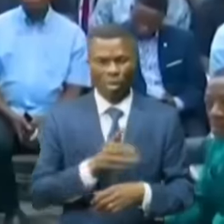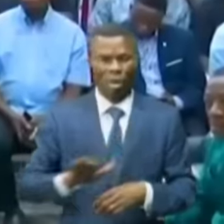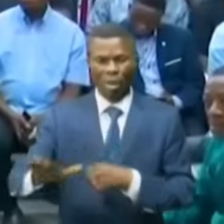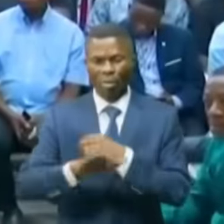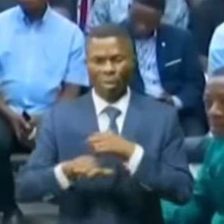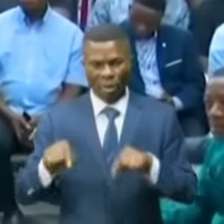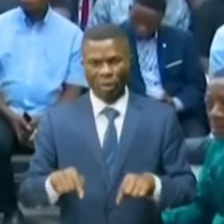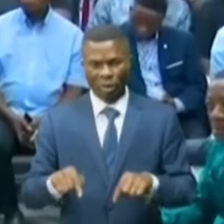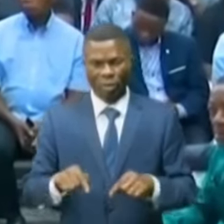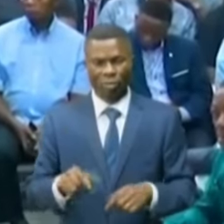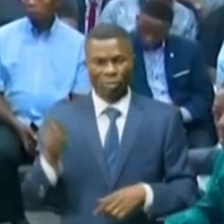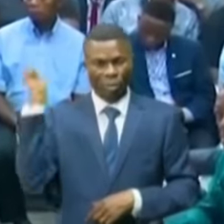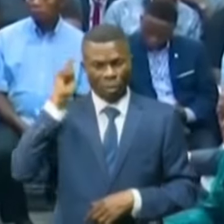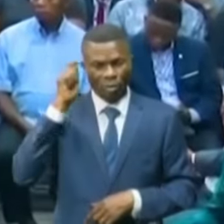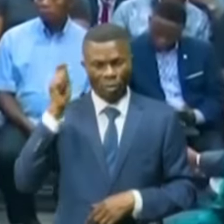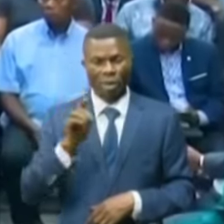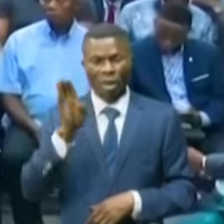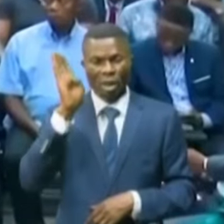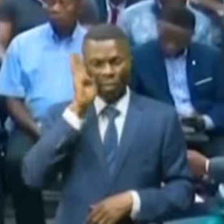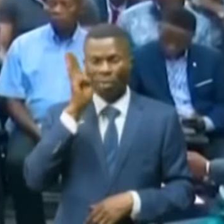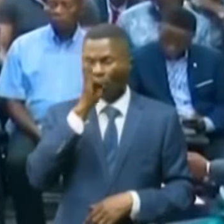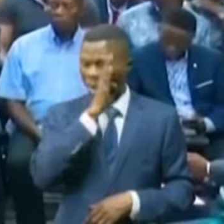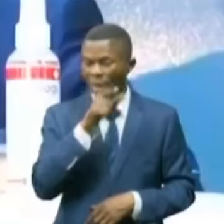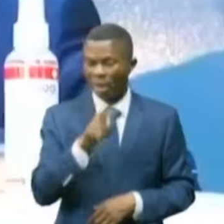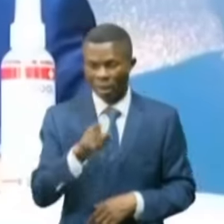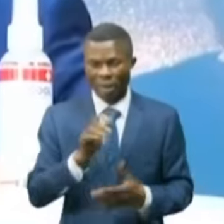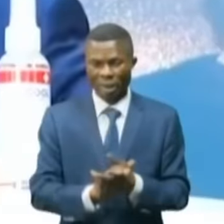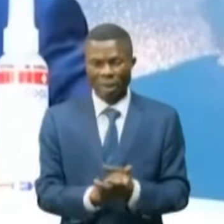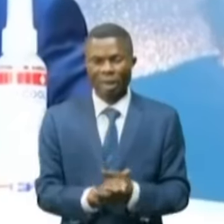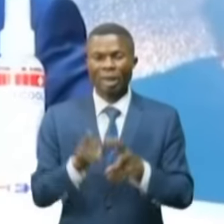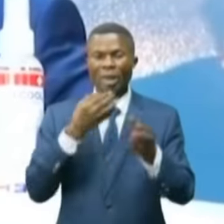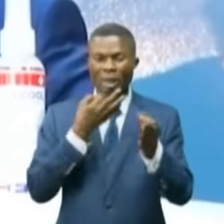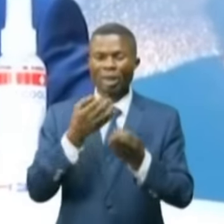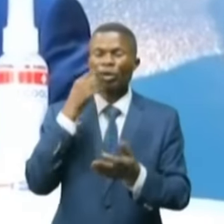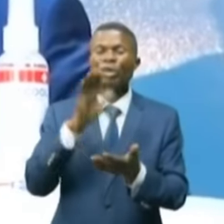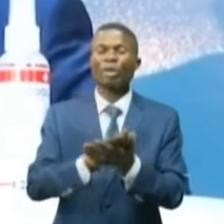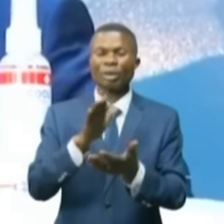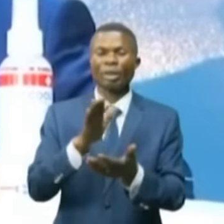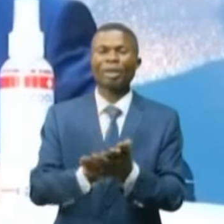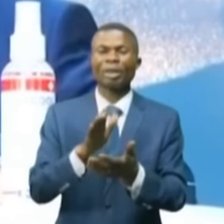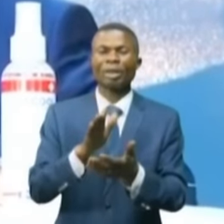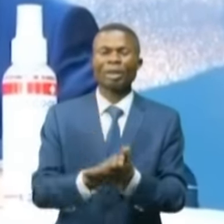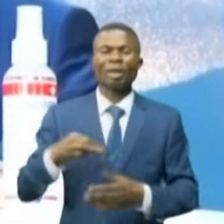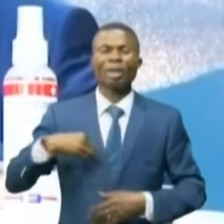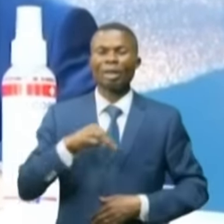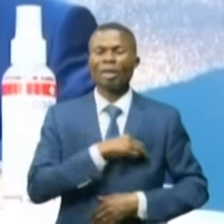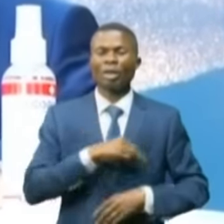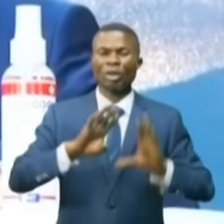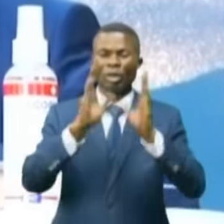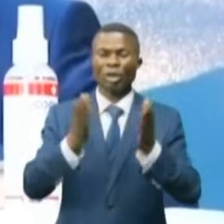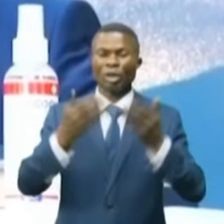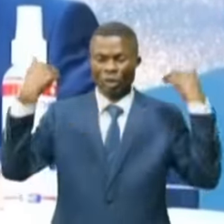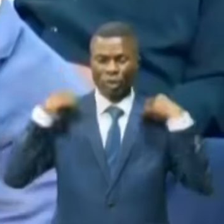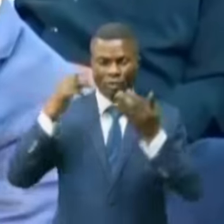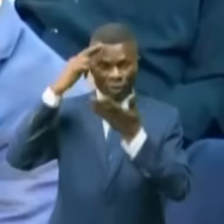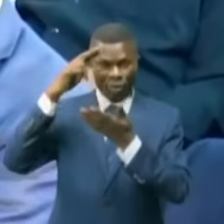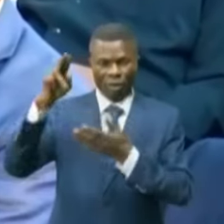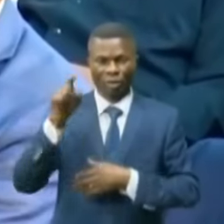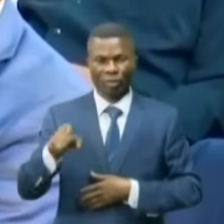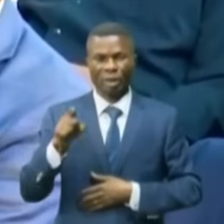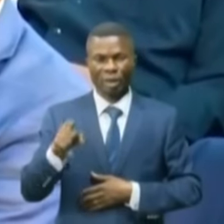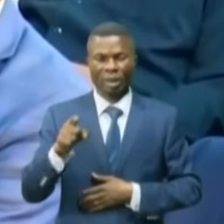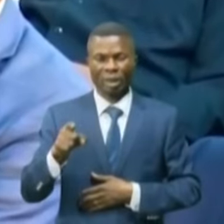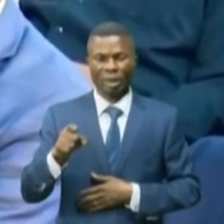pays. Le professeur Modeste Bahat Lukwebo a par ailleurs félicité le membre du comité de gestion de cet